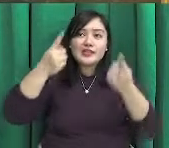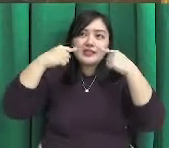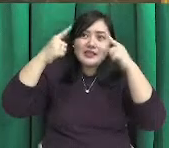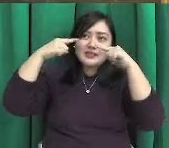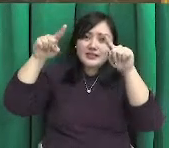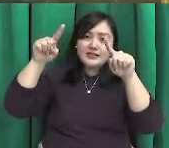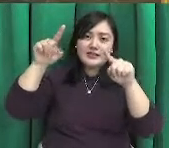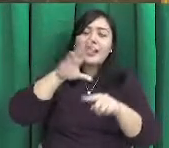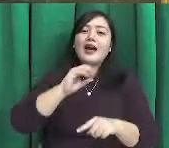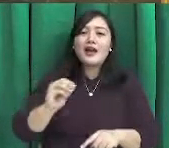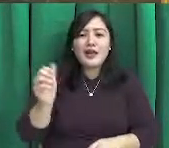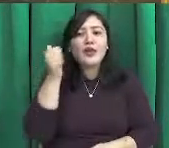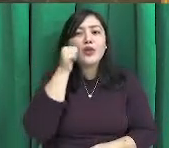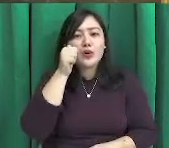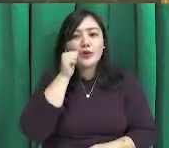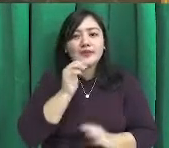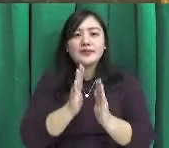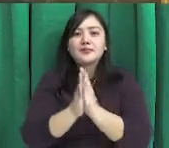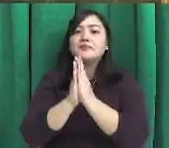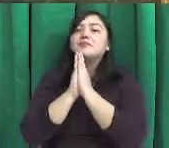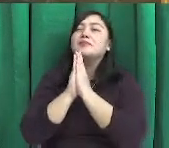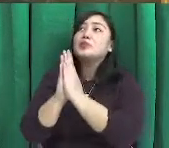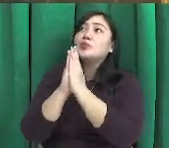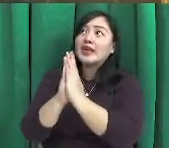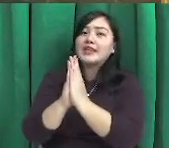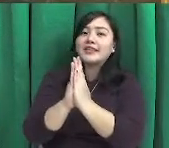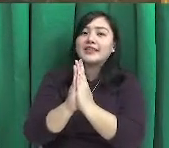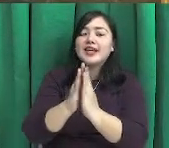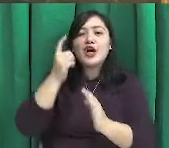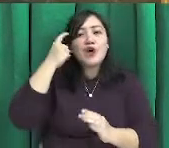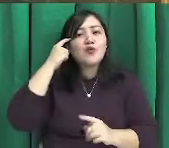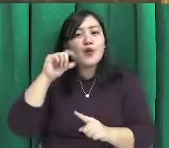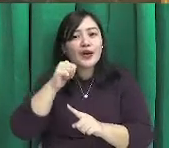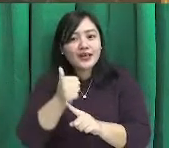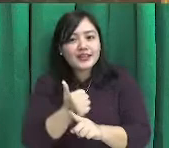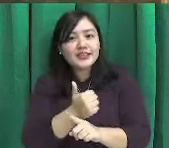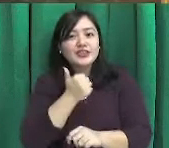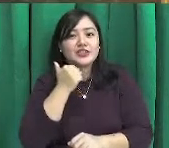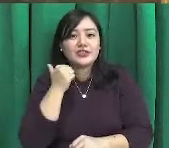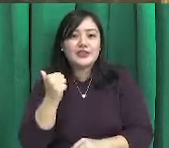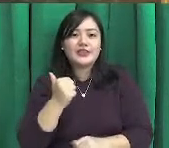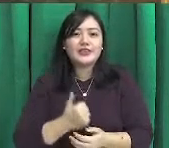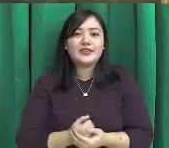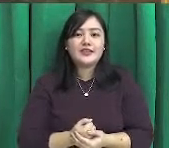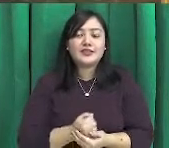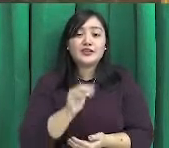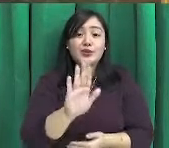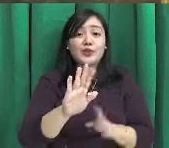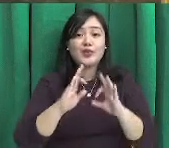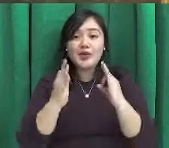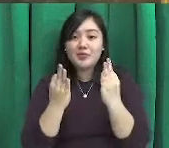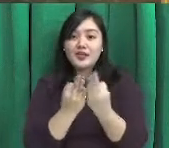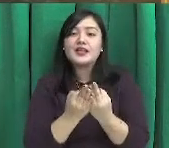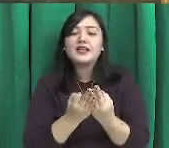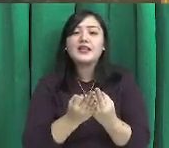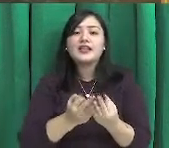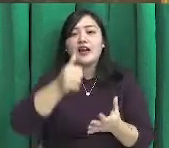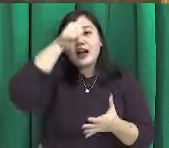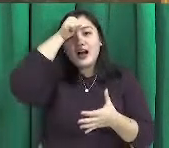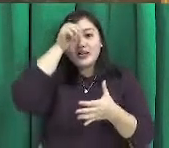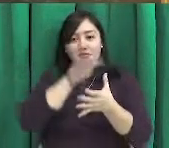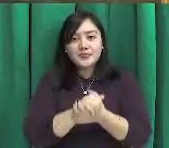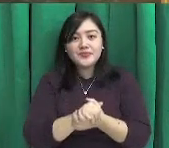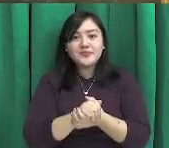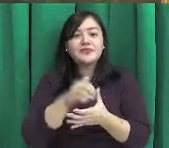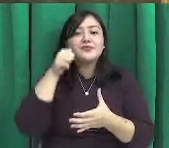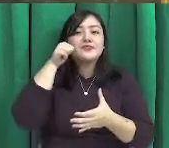pray for each others. For each other, your family, your husband, your wife, your children. Yun